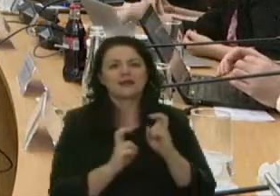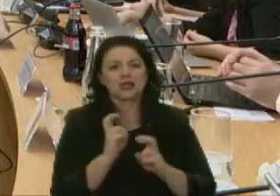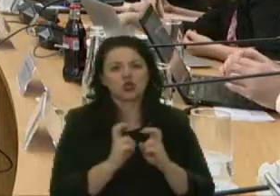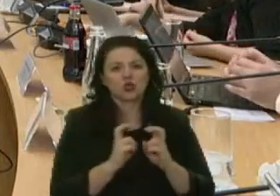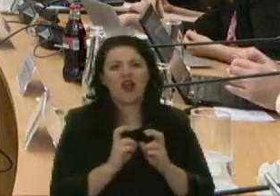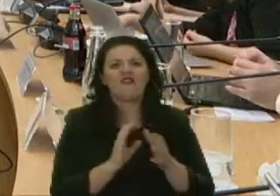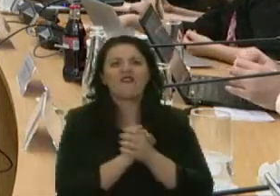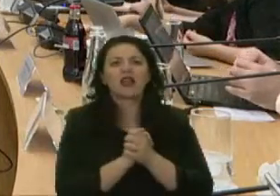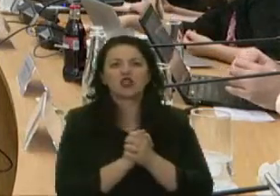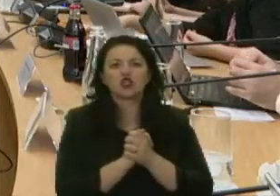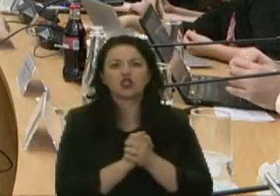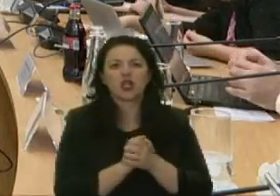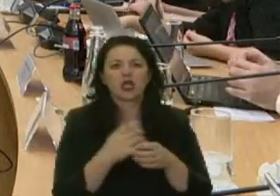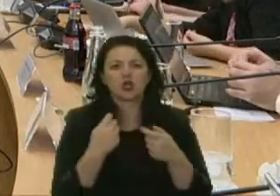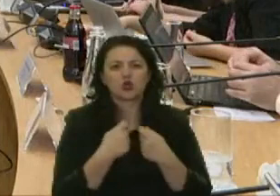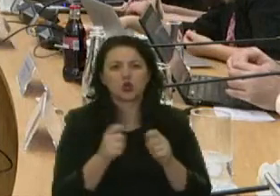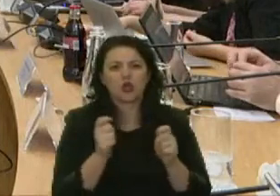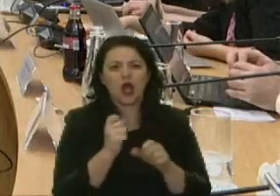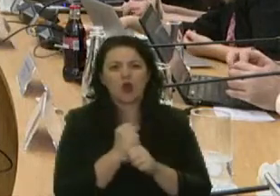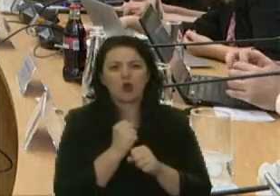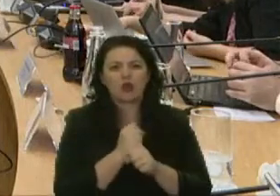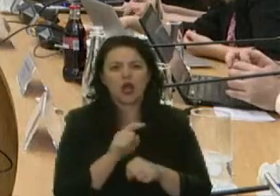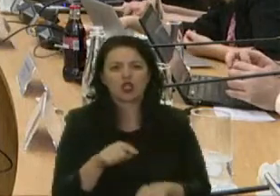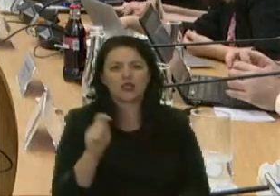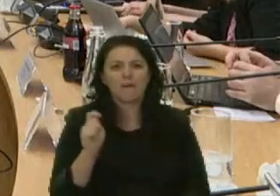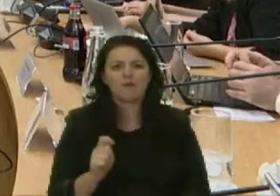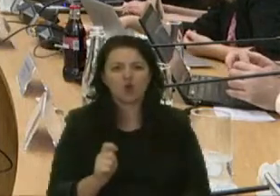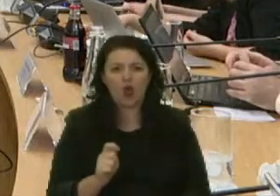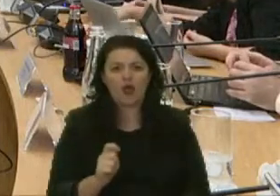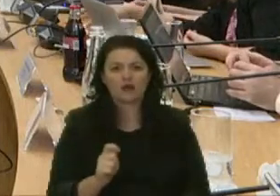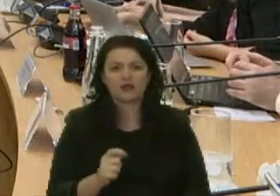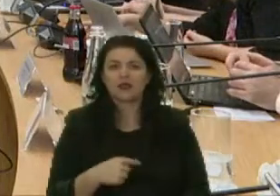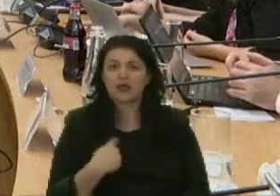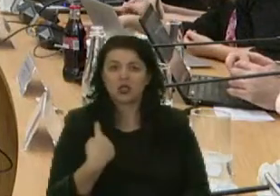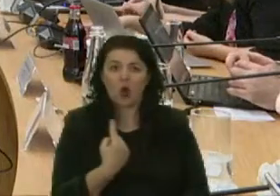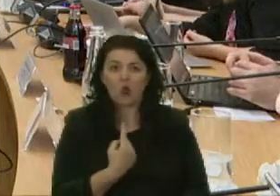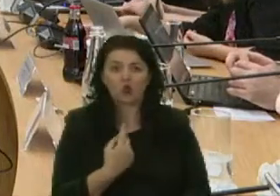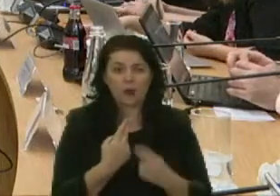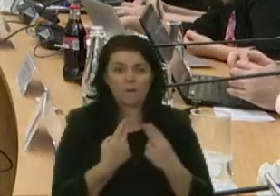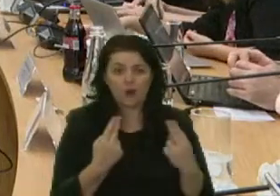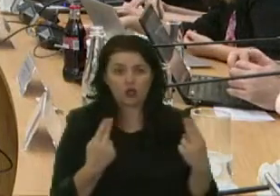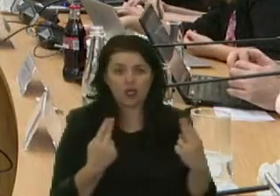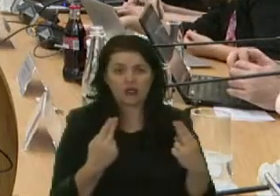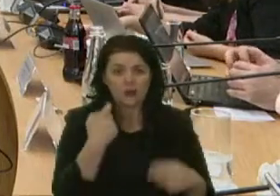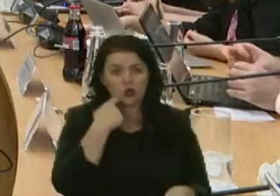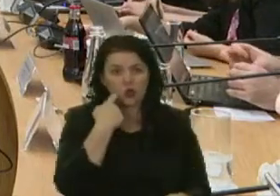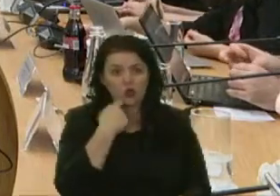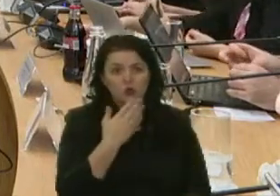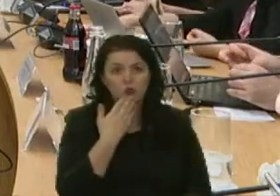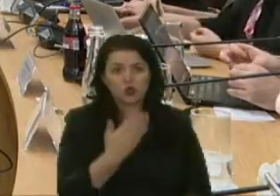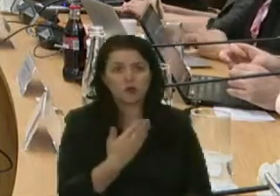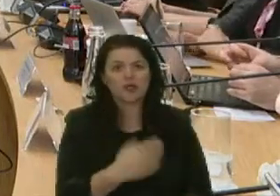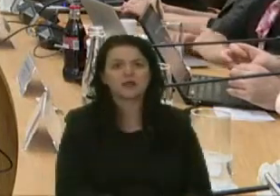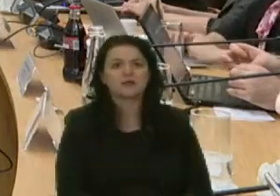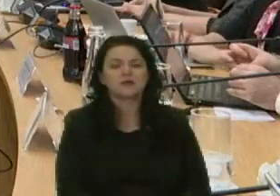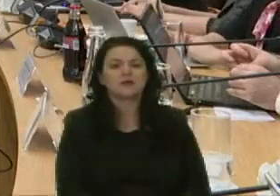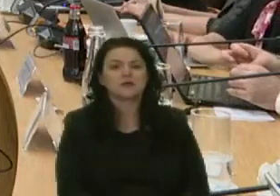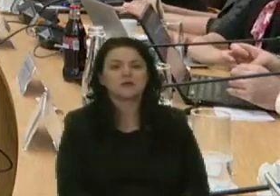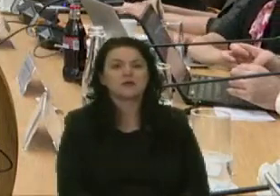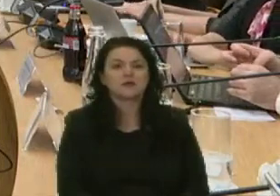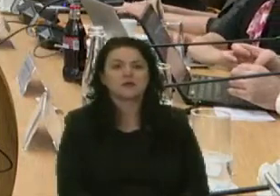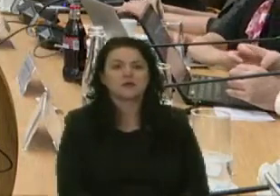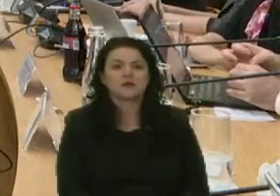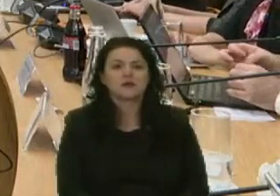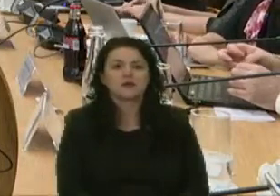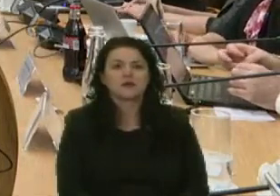așa că felicitări tuturor celor care au lucrat la acest proiect pentru că e unul de mare importanță pentru Cluj Mulțumesc mulțumesc pentru intervenție vă